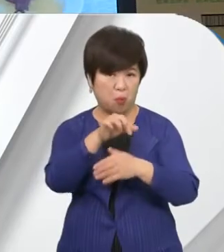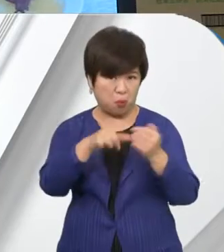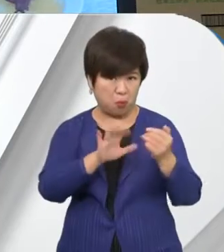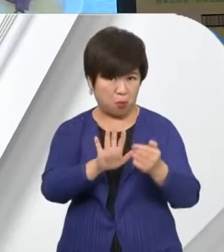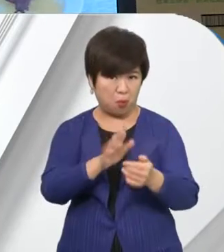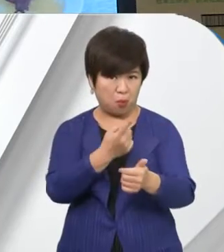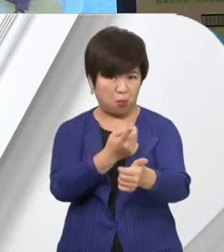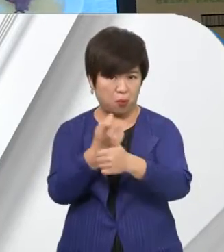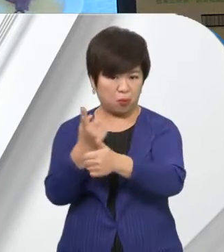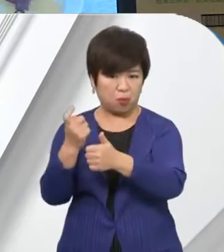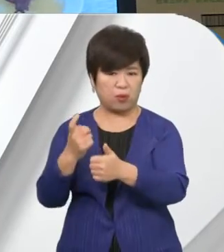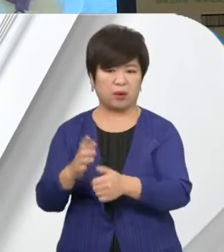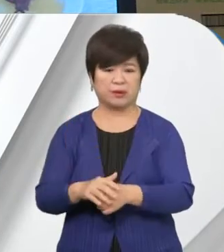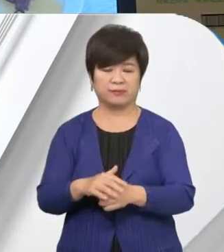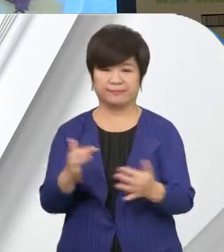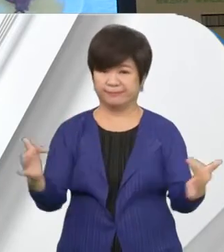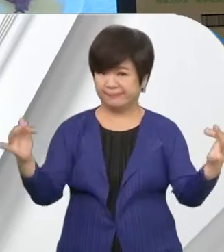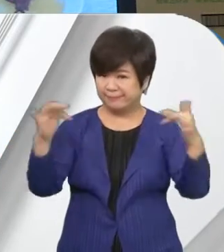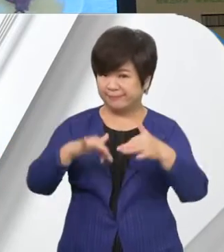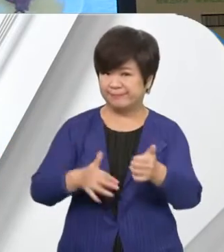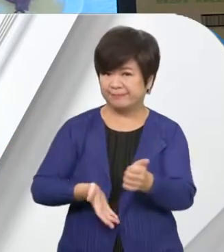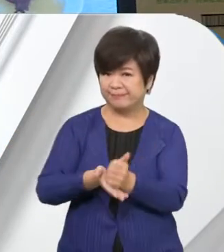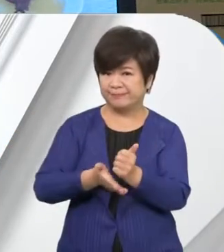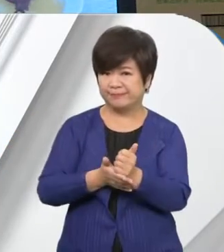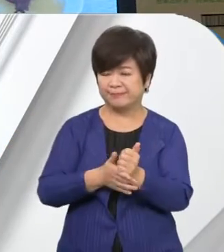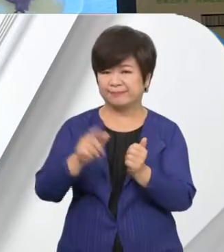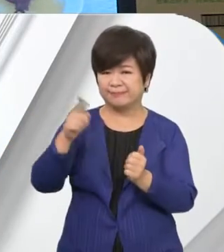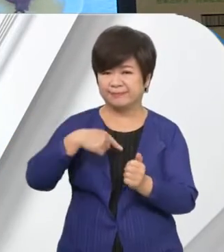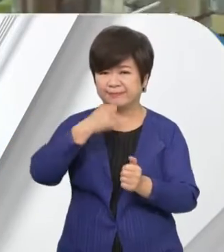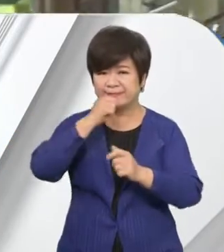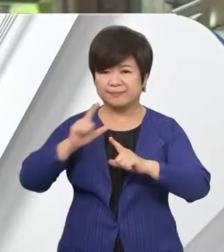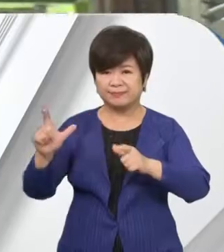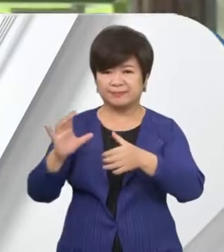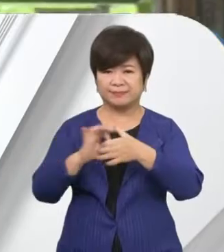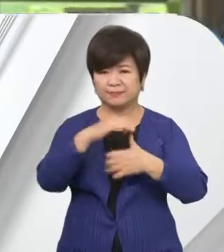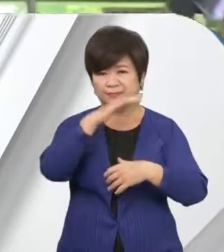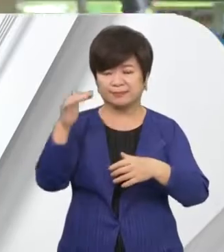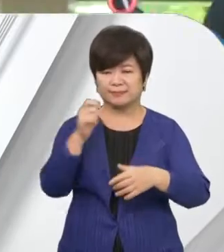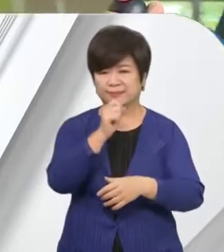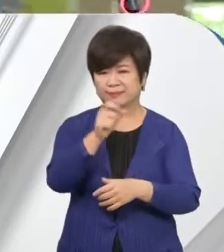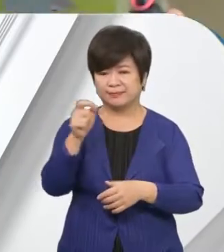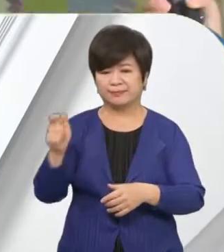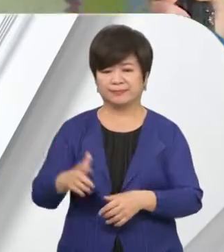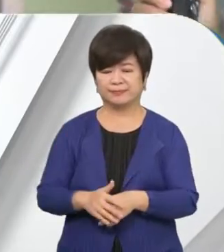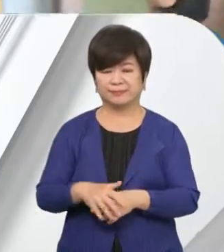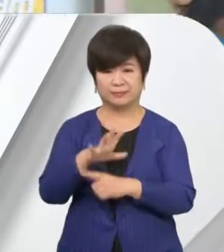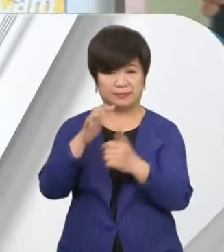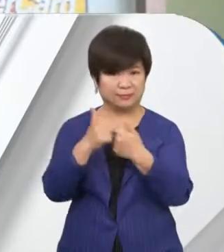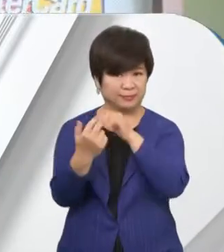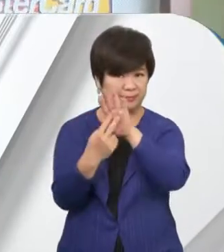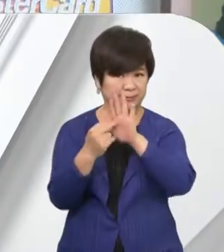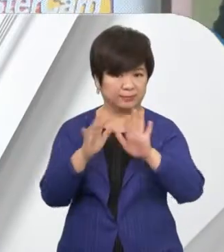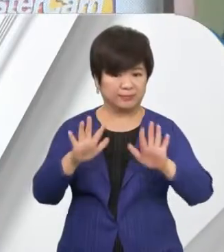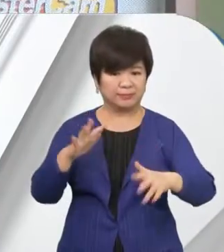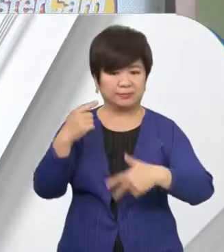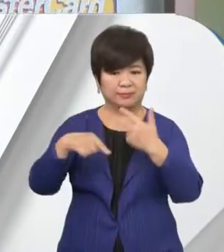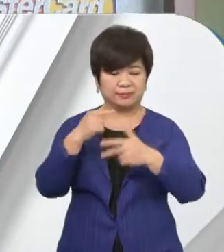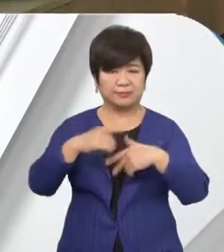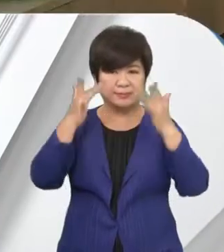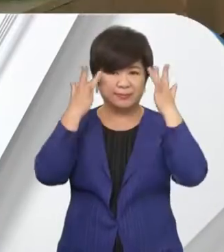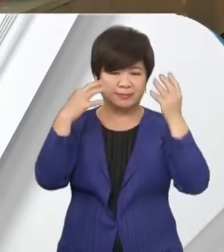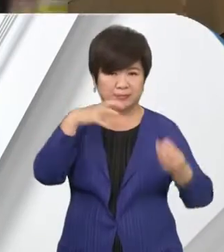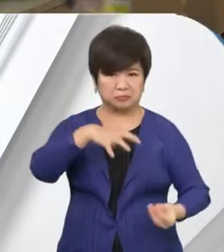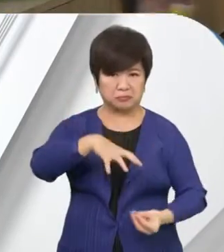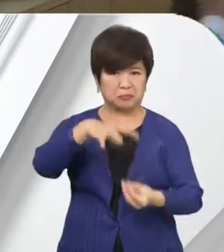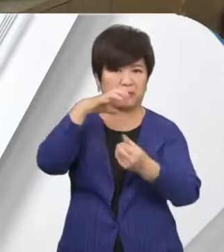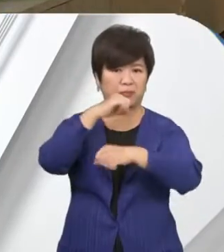家吼，啊，鼓励大家来到台东来到关山来消费吼。 关山镇农会也希望，认真一礼拜台东一起求感